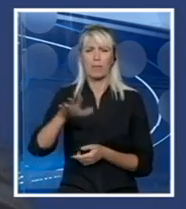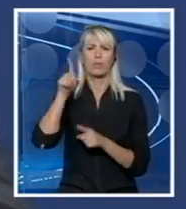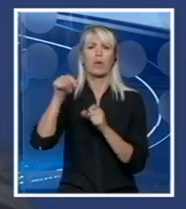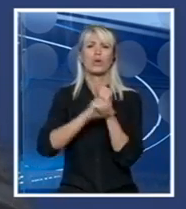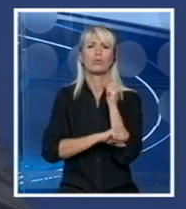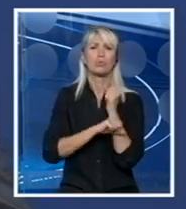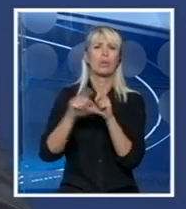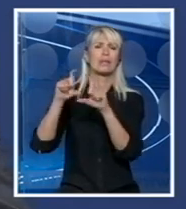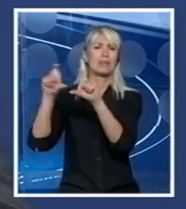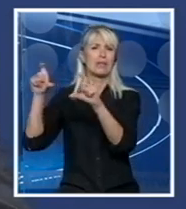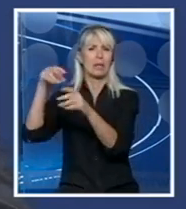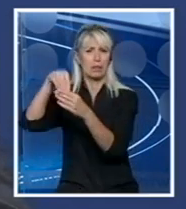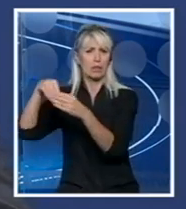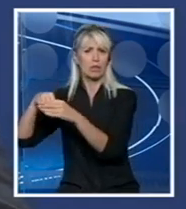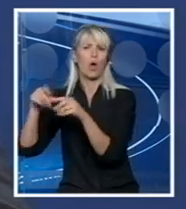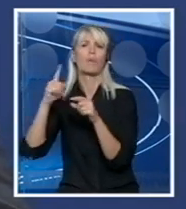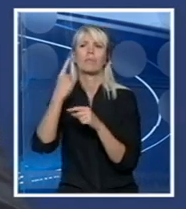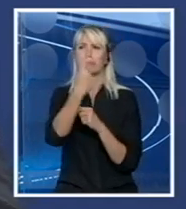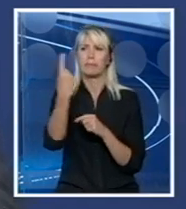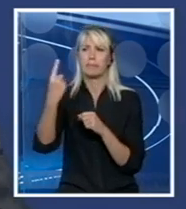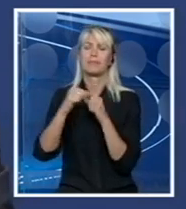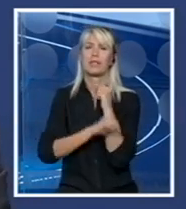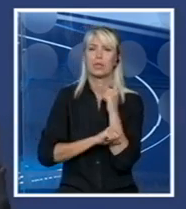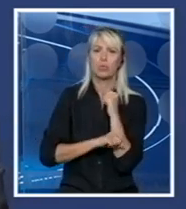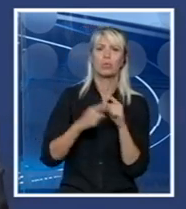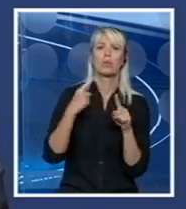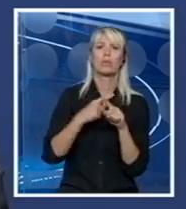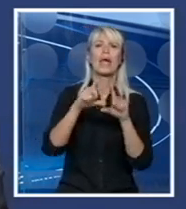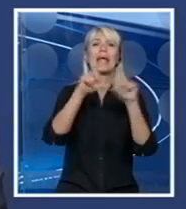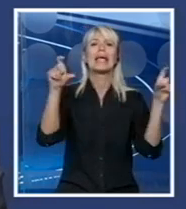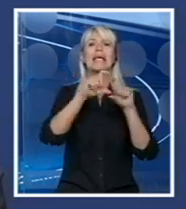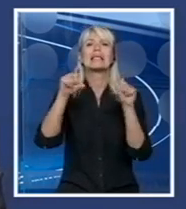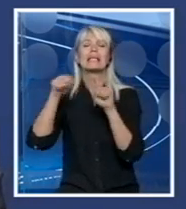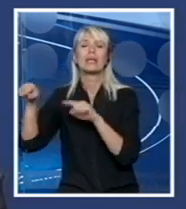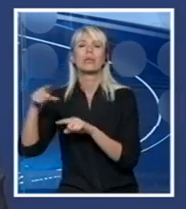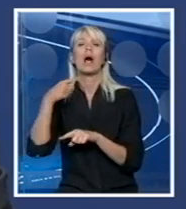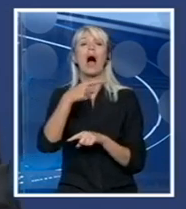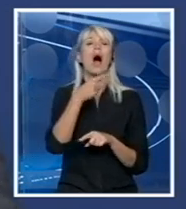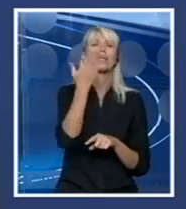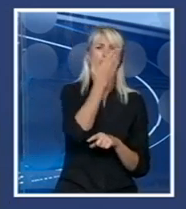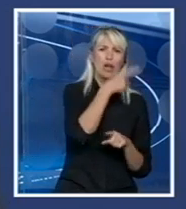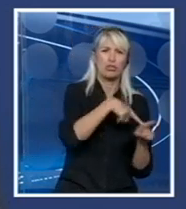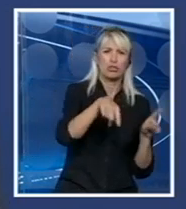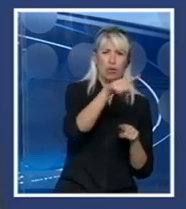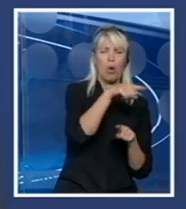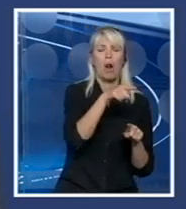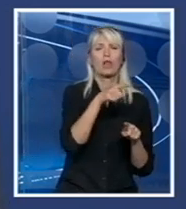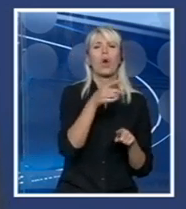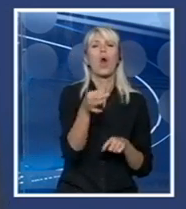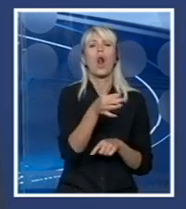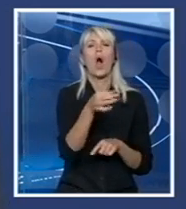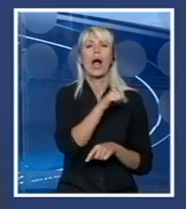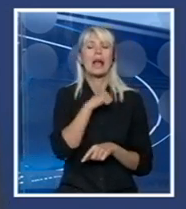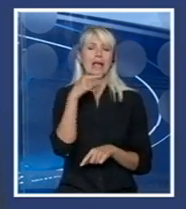za studente i znači za institute. A za ovaj prosvetni deo rade lokalne samouprave. Kada su u